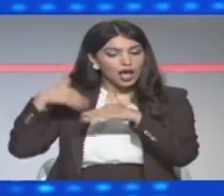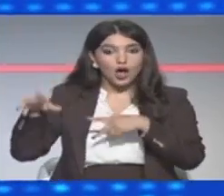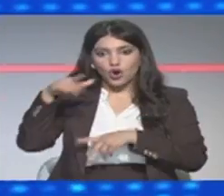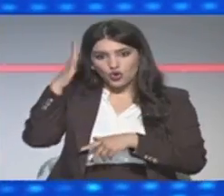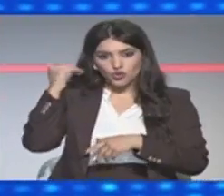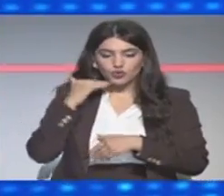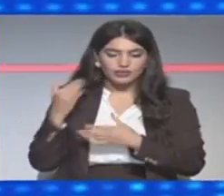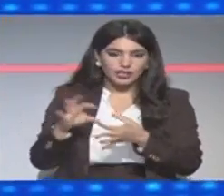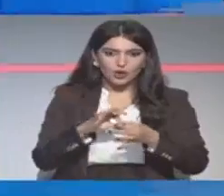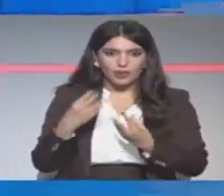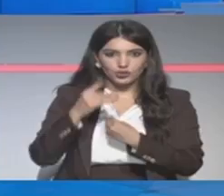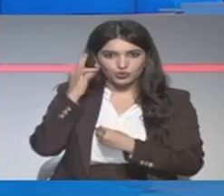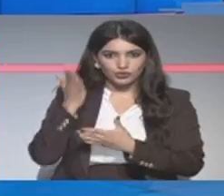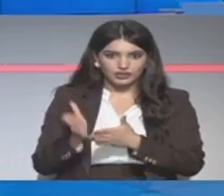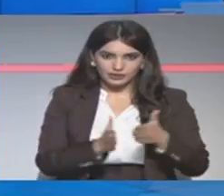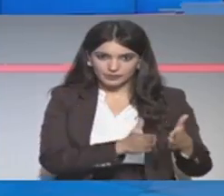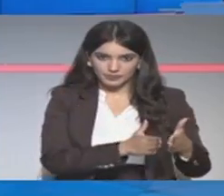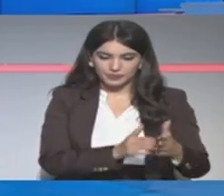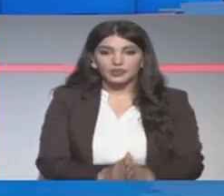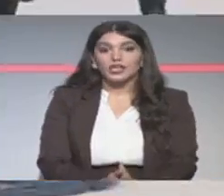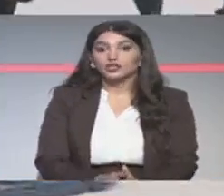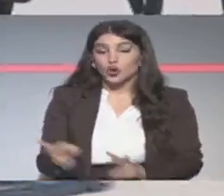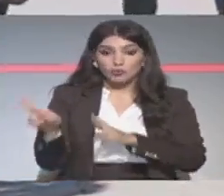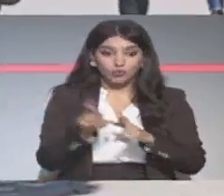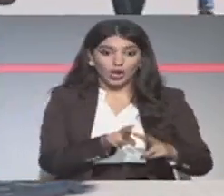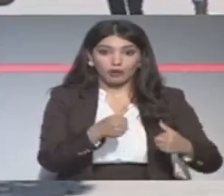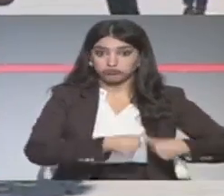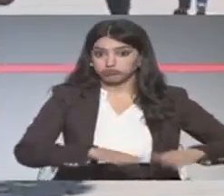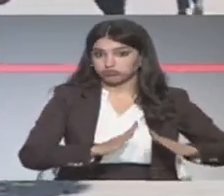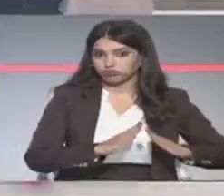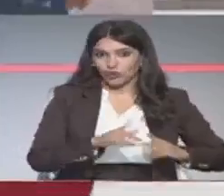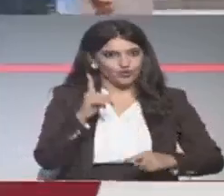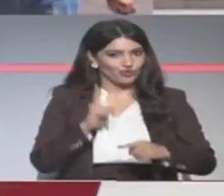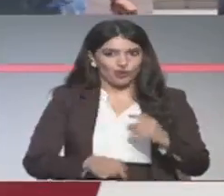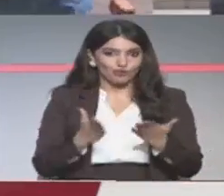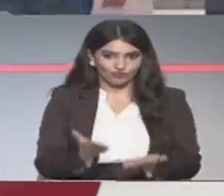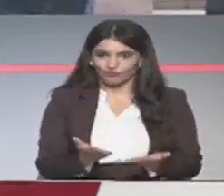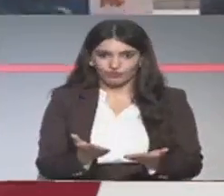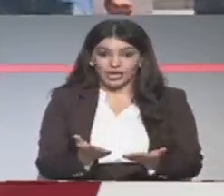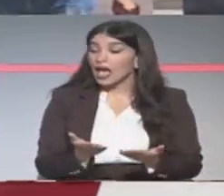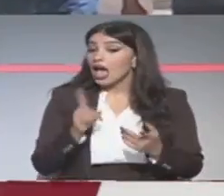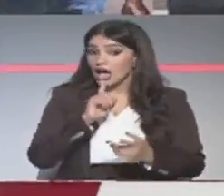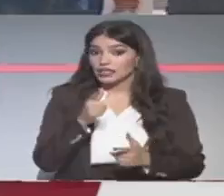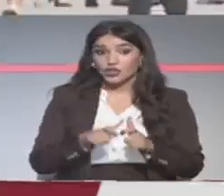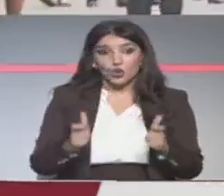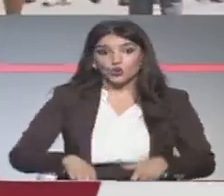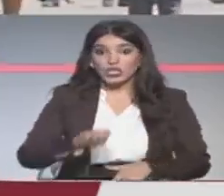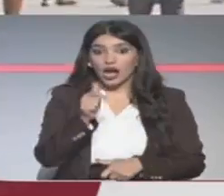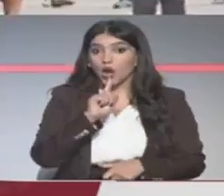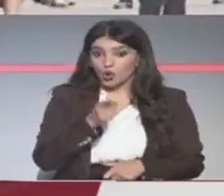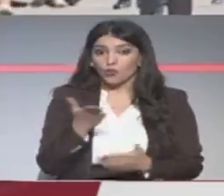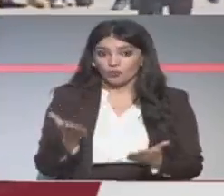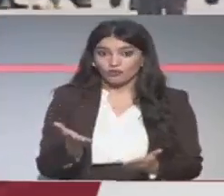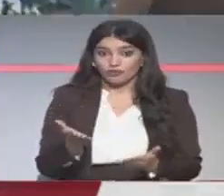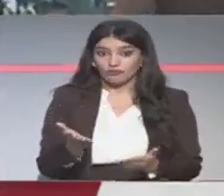بين البلدين. لن تتم العودة إلى إجراء الحجر الصحي الشامل في الوقت الراهن، هذا ما أكده رئيس الحكومة